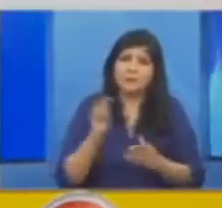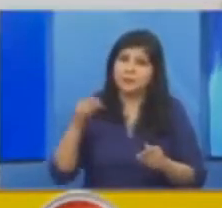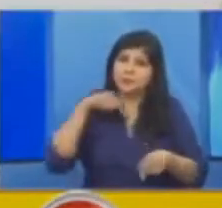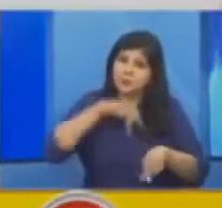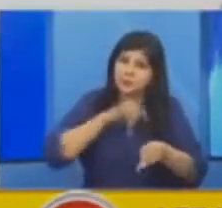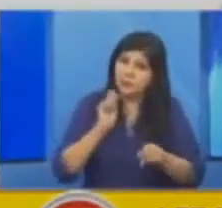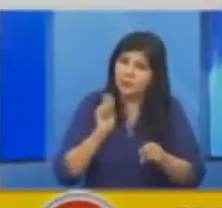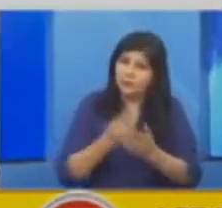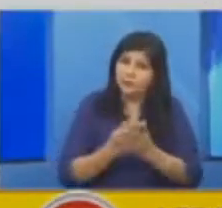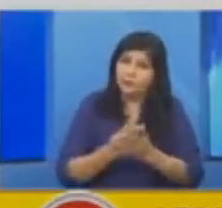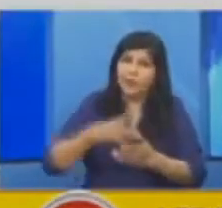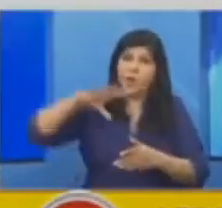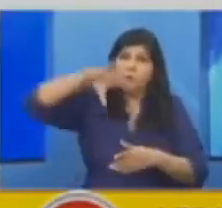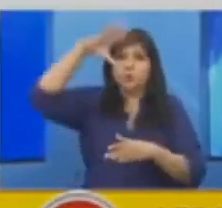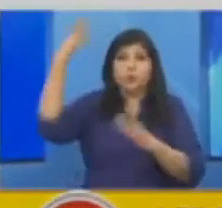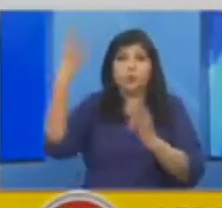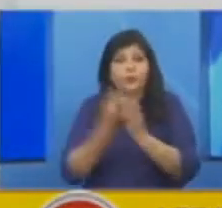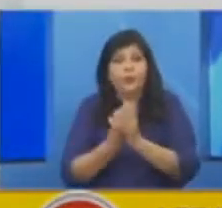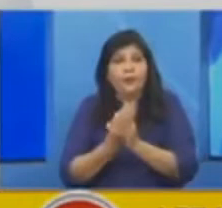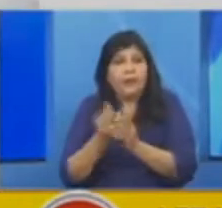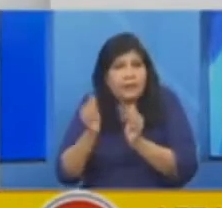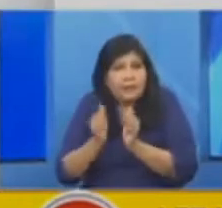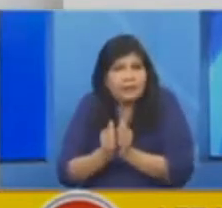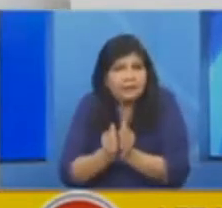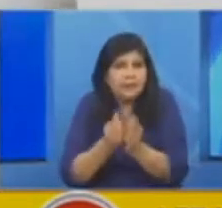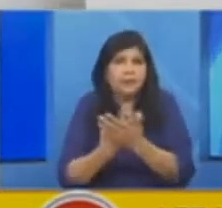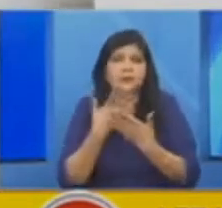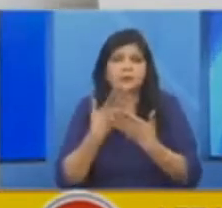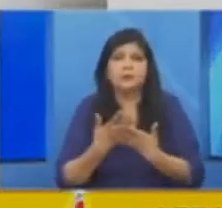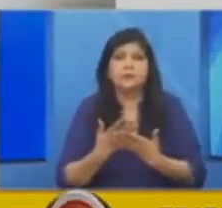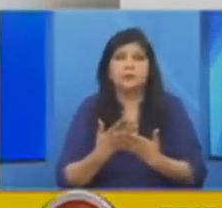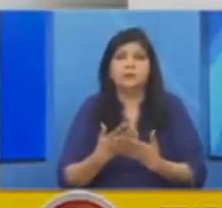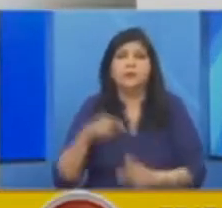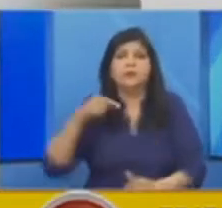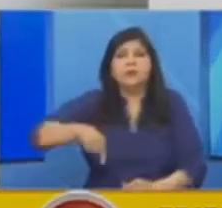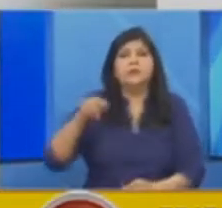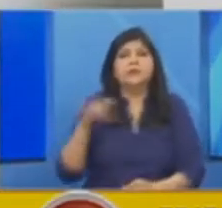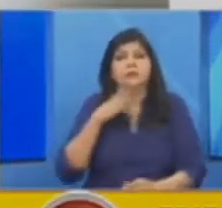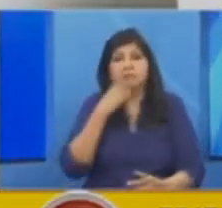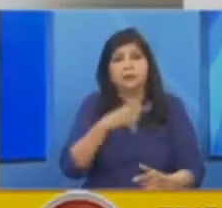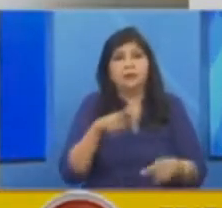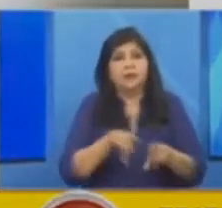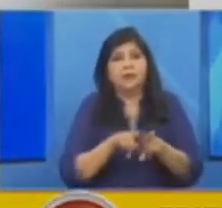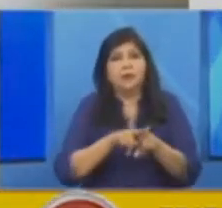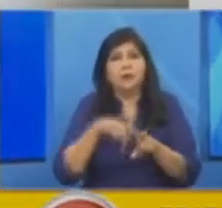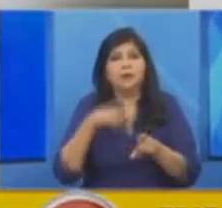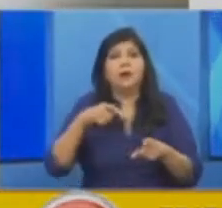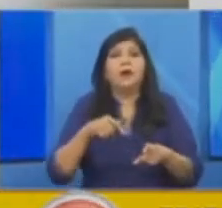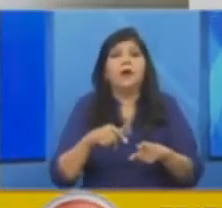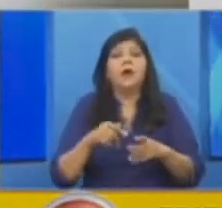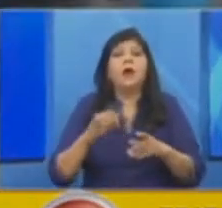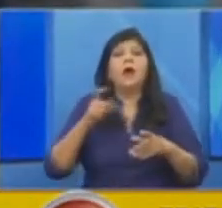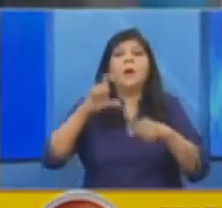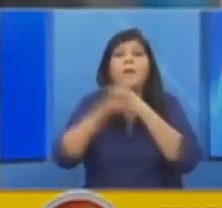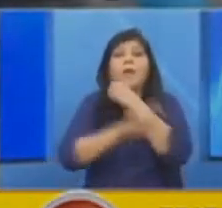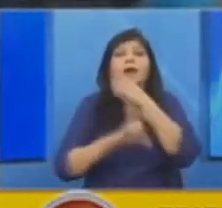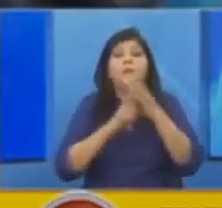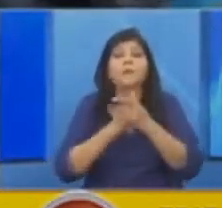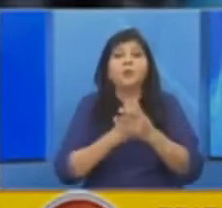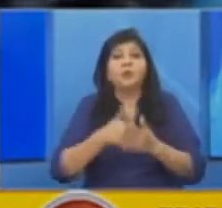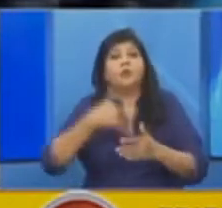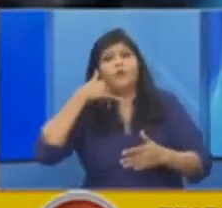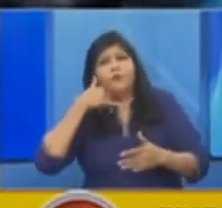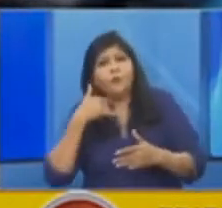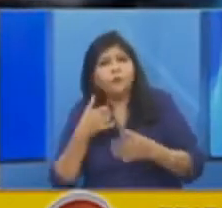जो परियावरण के भी अनुकुल हो साथियों इसी तरह अब कंप्यूटर और स्पार्ट फोन के इस